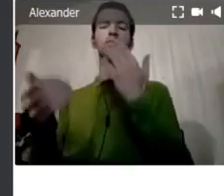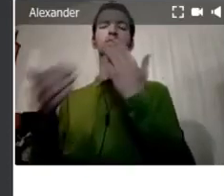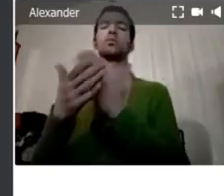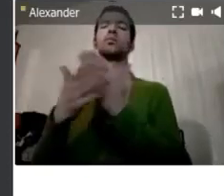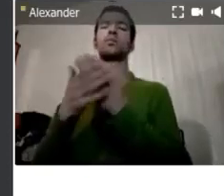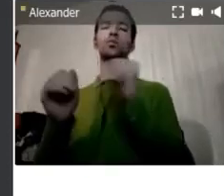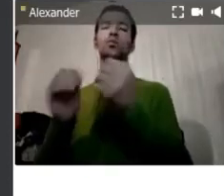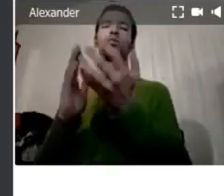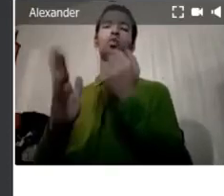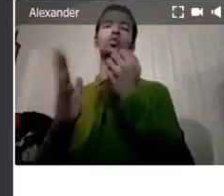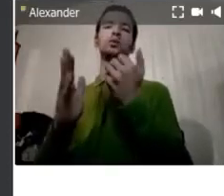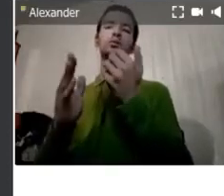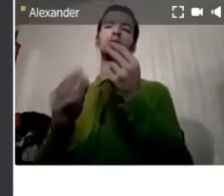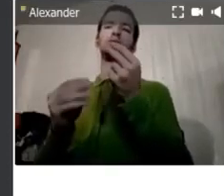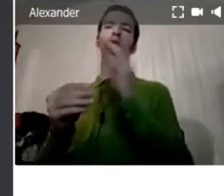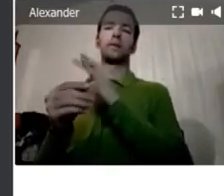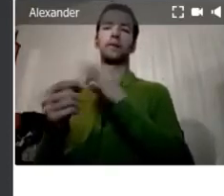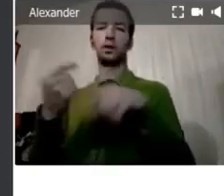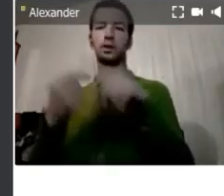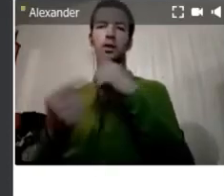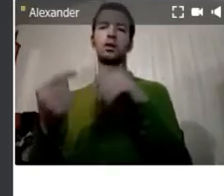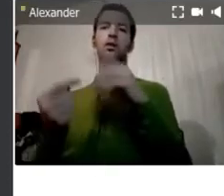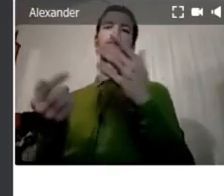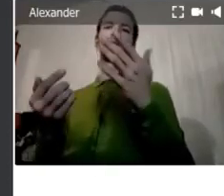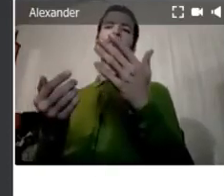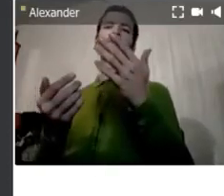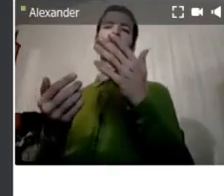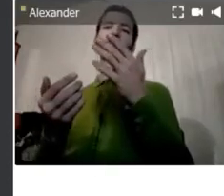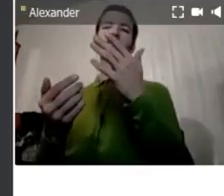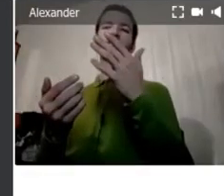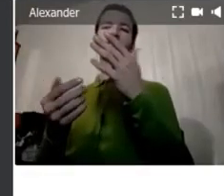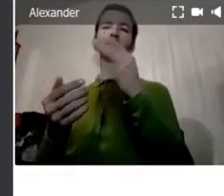функционировать. К ценным бумагам